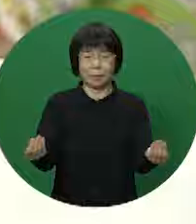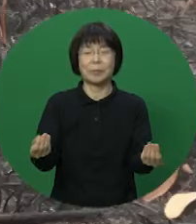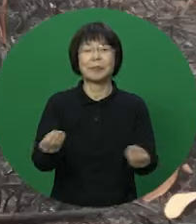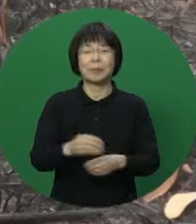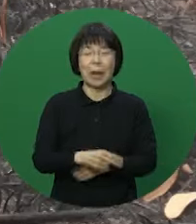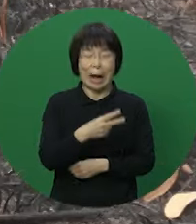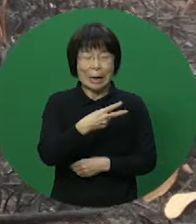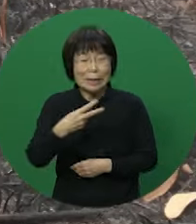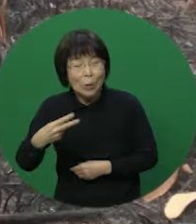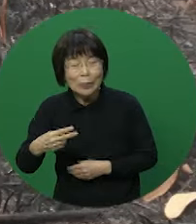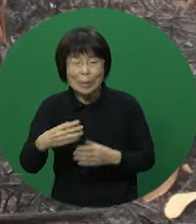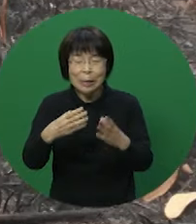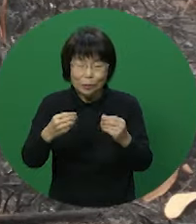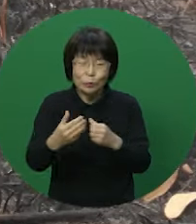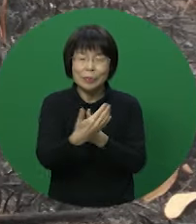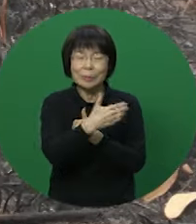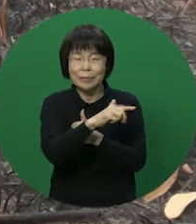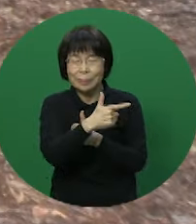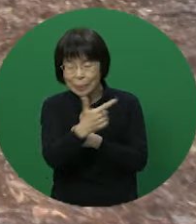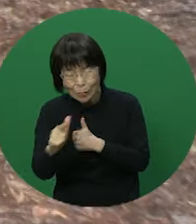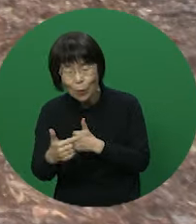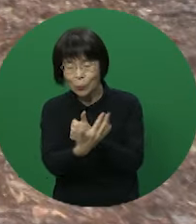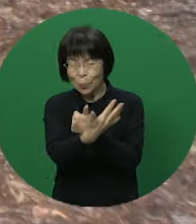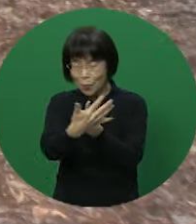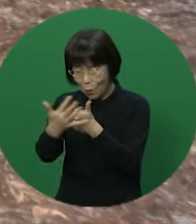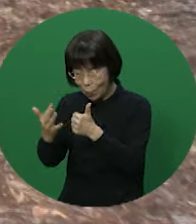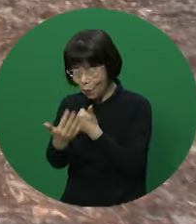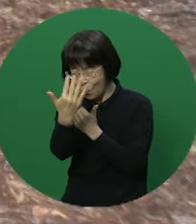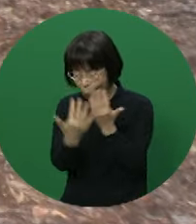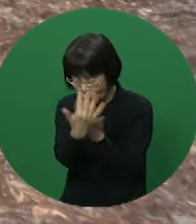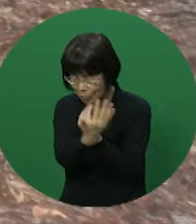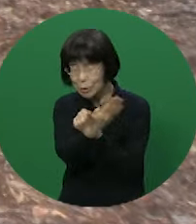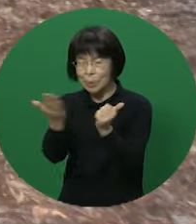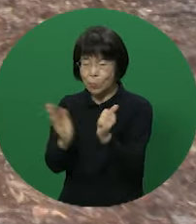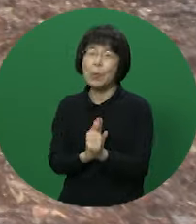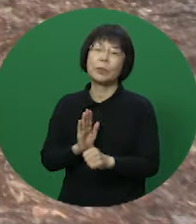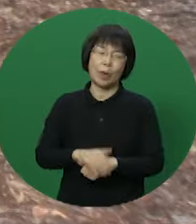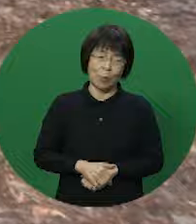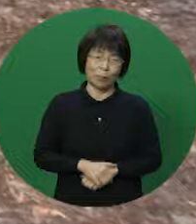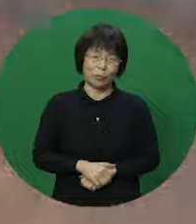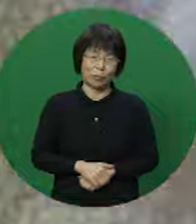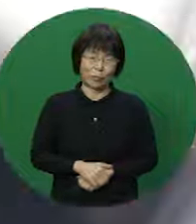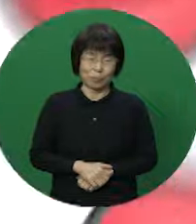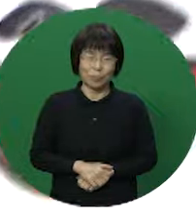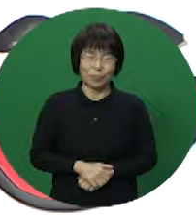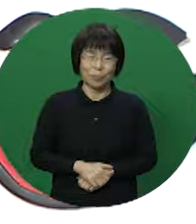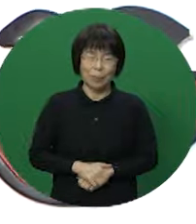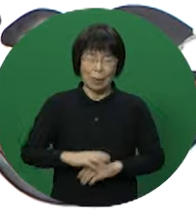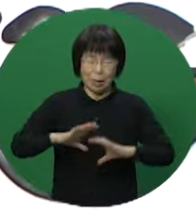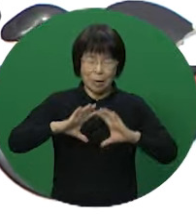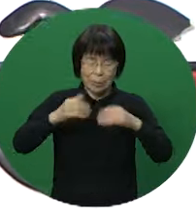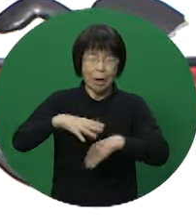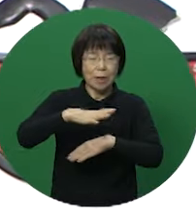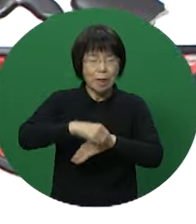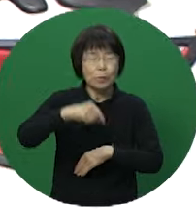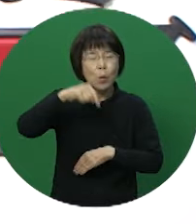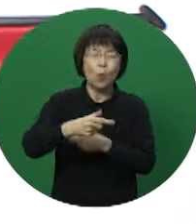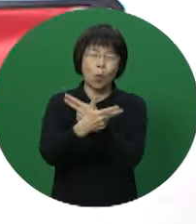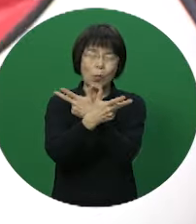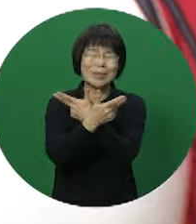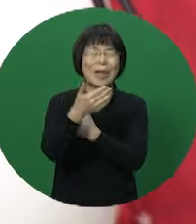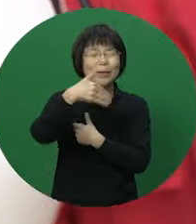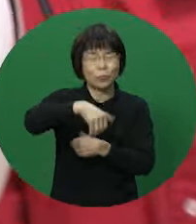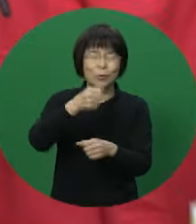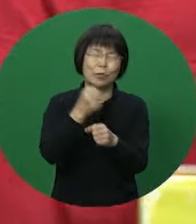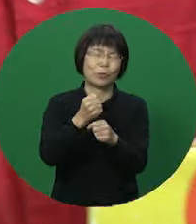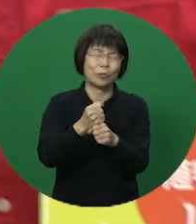発。この石鹸系消火剤がインドネシアなどの森林を守っているんです。 世界初の環境に優